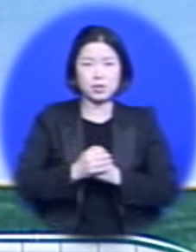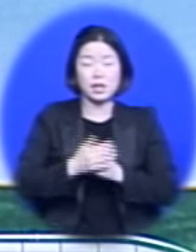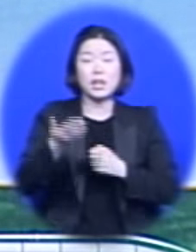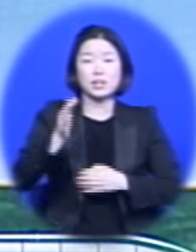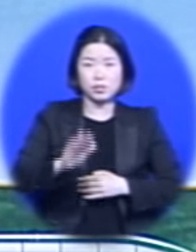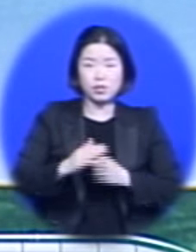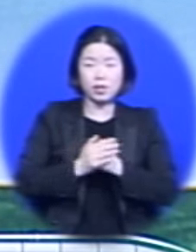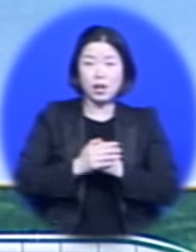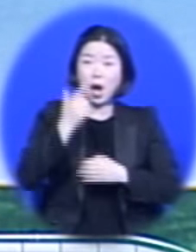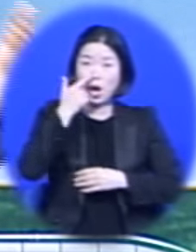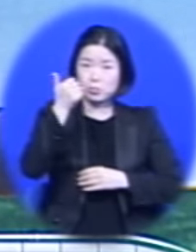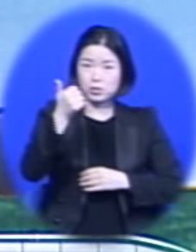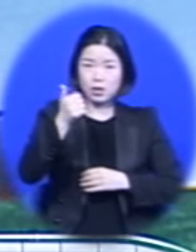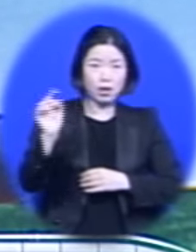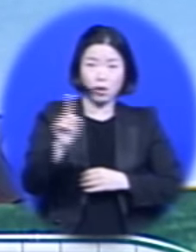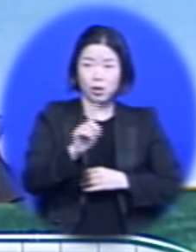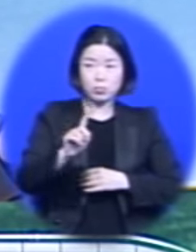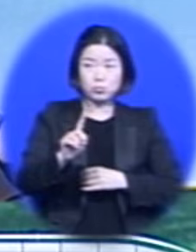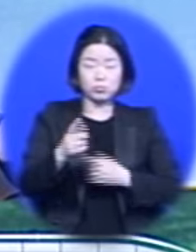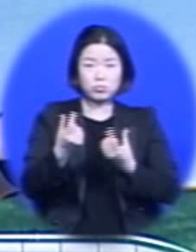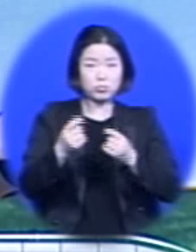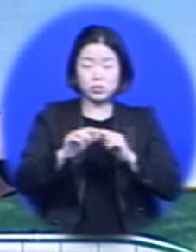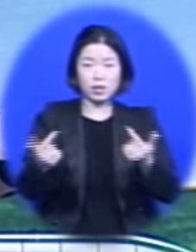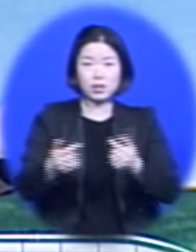그런데 아버님이 아무렇지도 않으신 거예요.